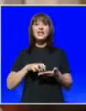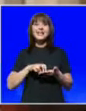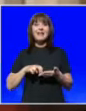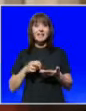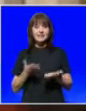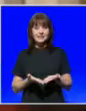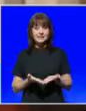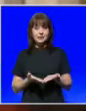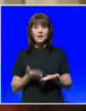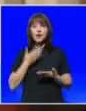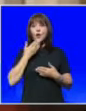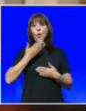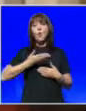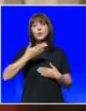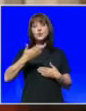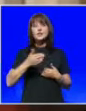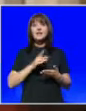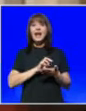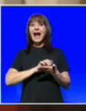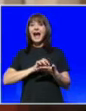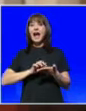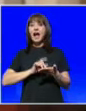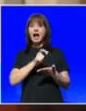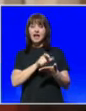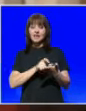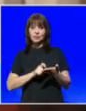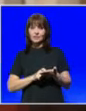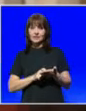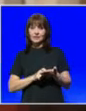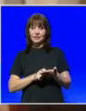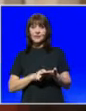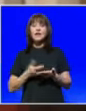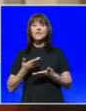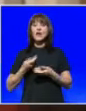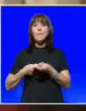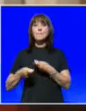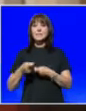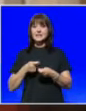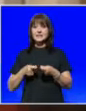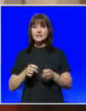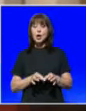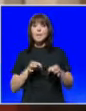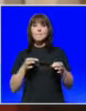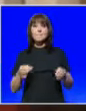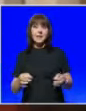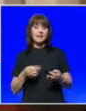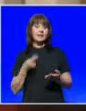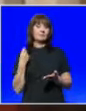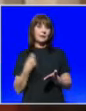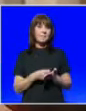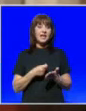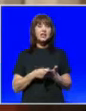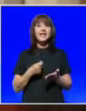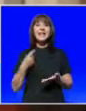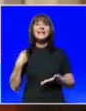за отчитане на касовите наличности в бизнеси. Това са мерки за плащане на заплати по електронен път